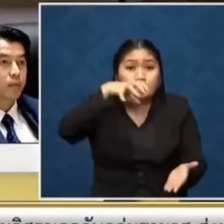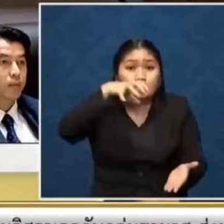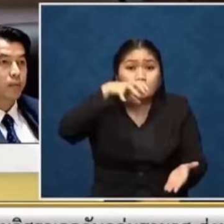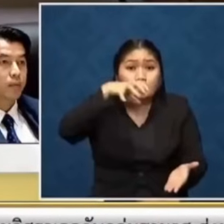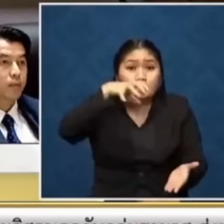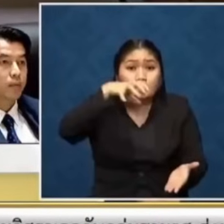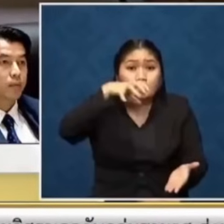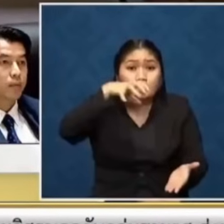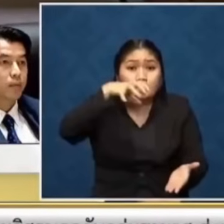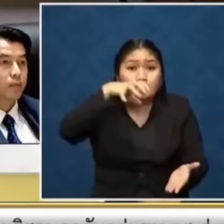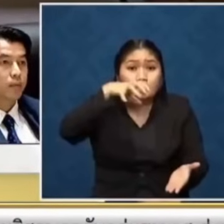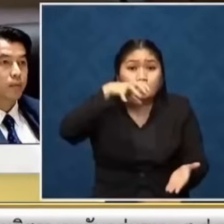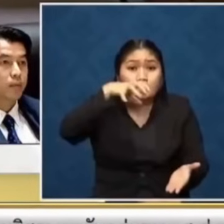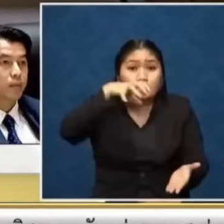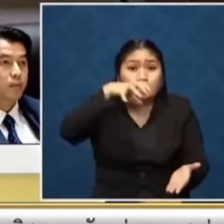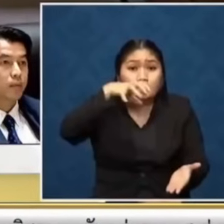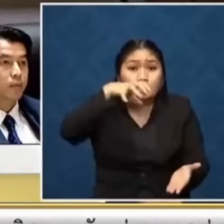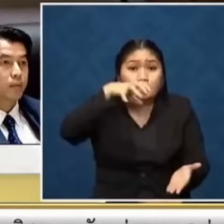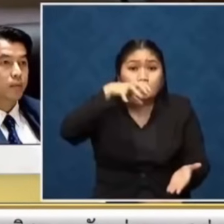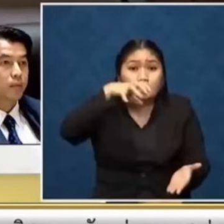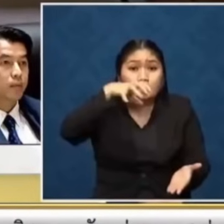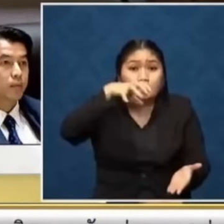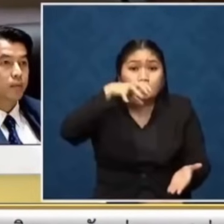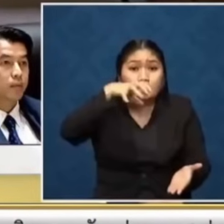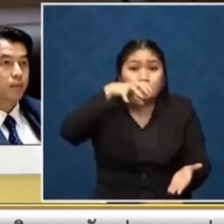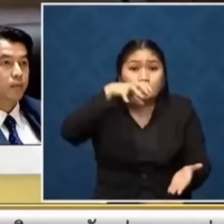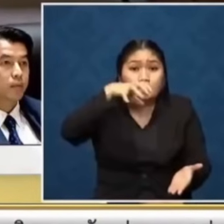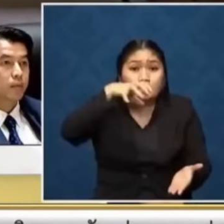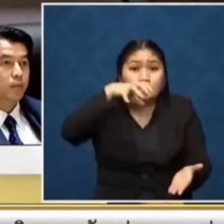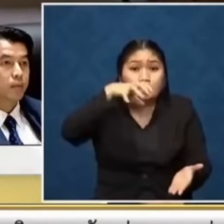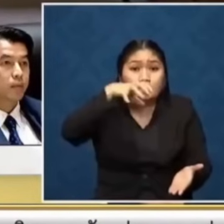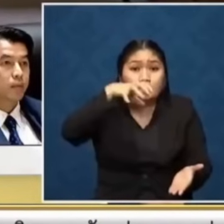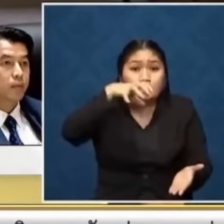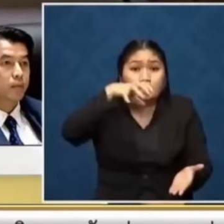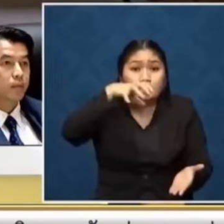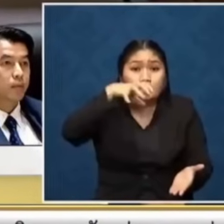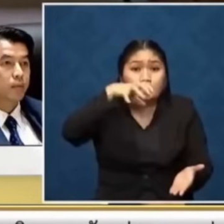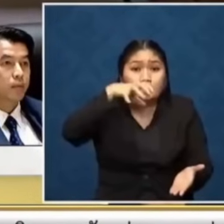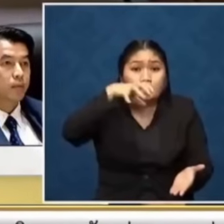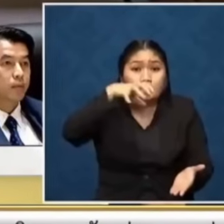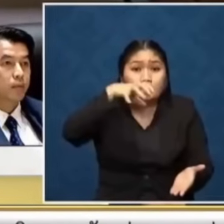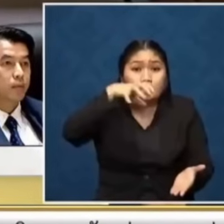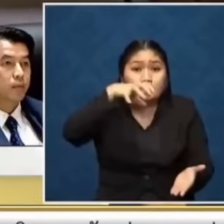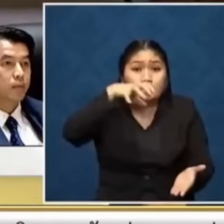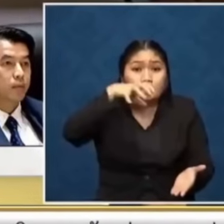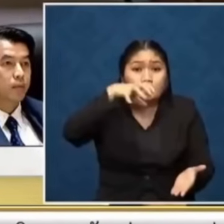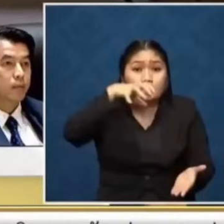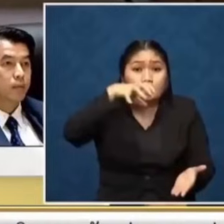สินธุรุกขึ้นมาประท้วงคำชี้แจงคำตัดสินค